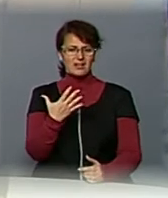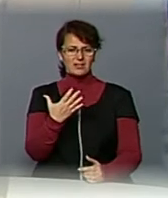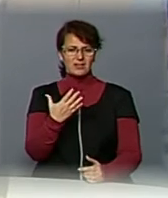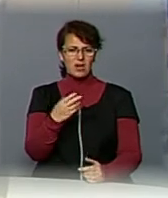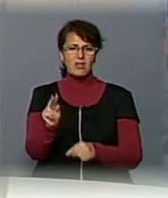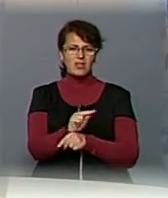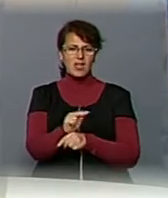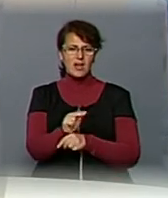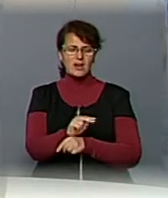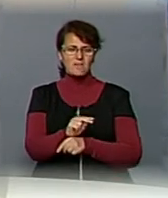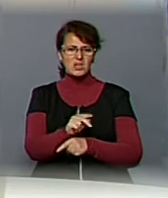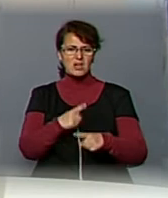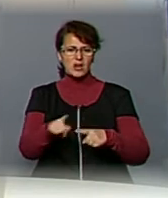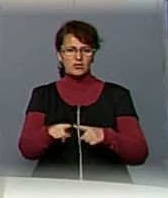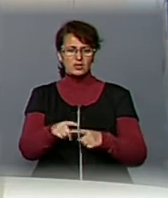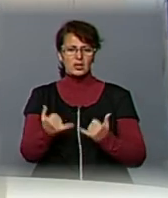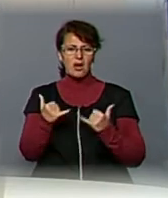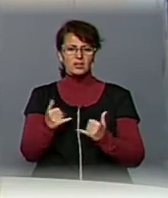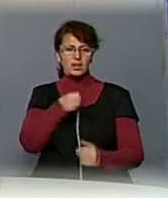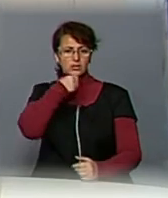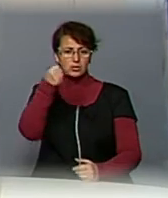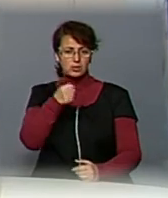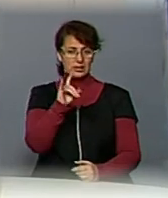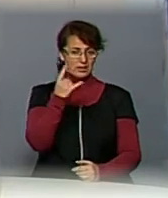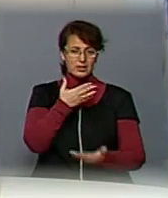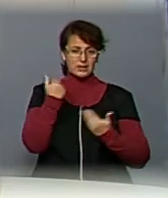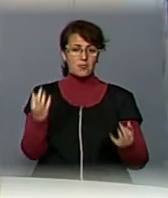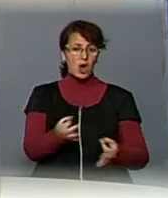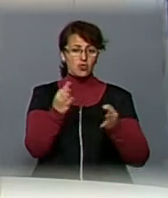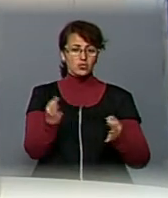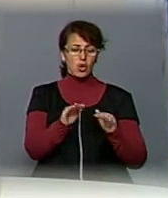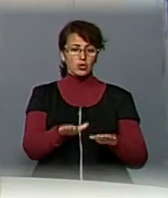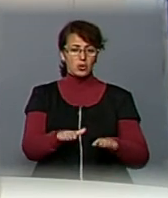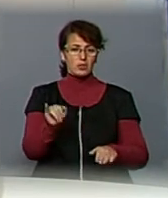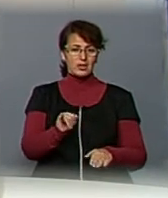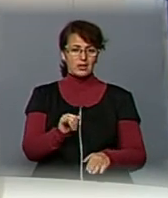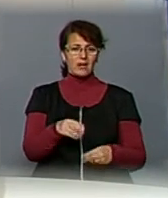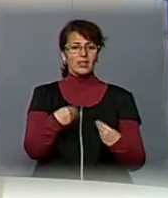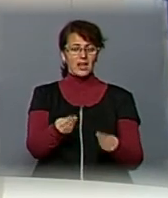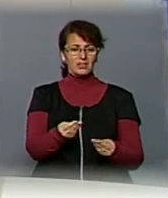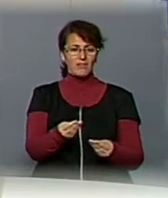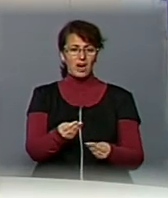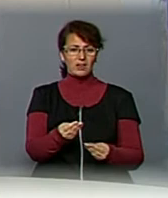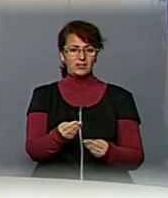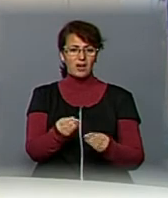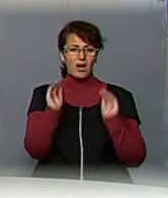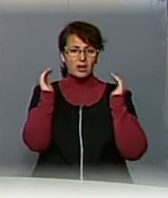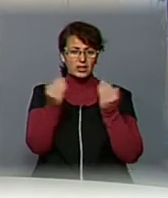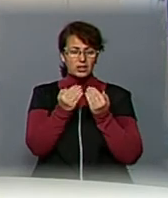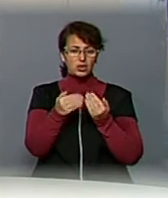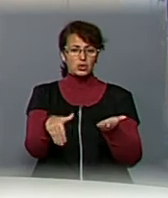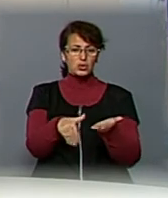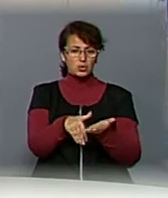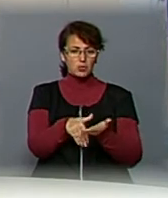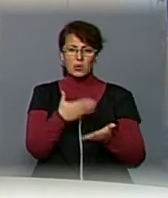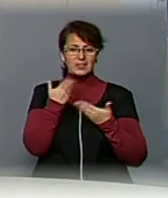дорослих. Тобто для дітей немає жодного місця і надавати їм анестезіологічну реанімаційну допомогу нема